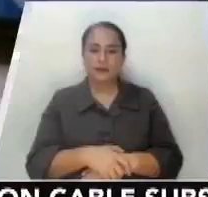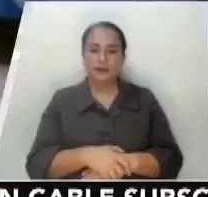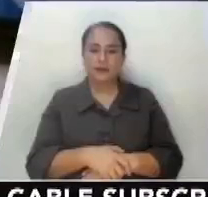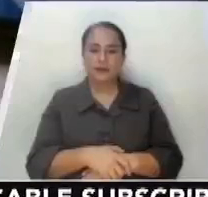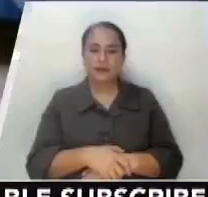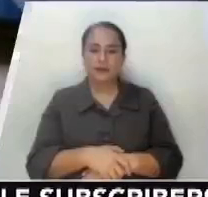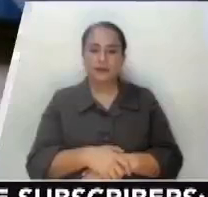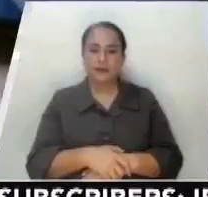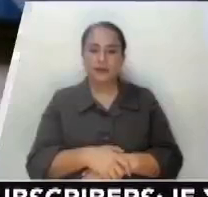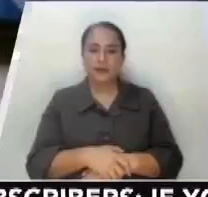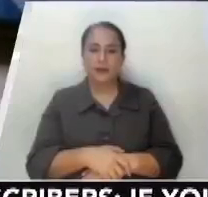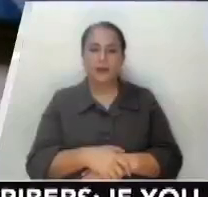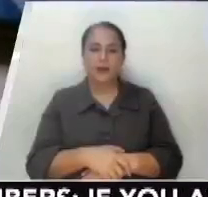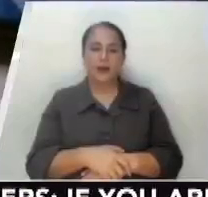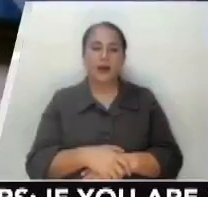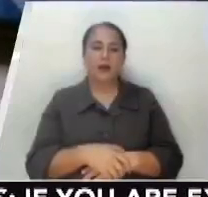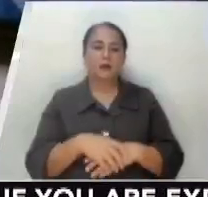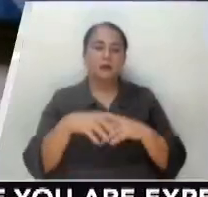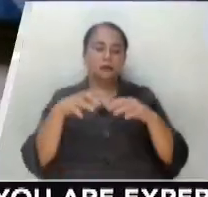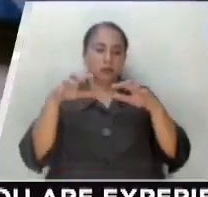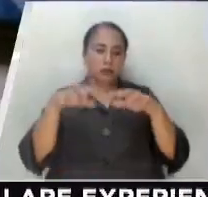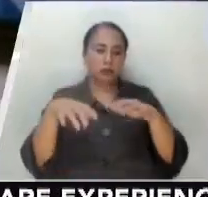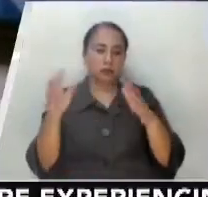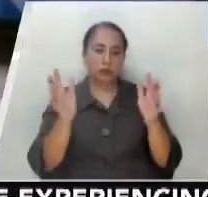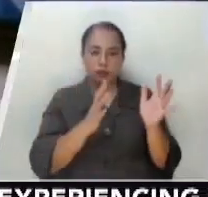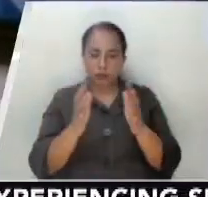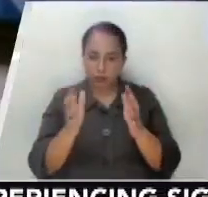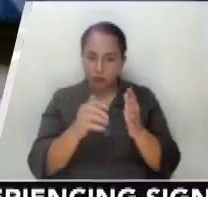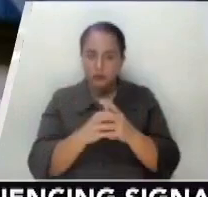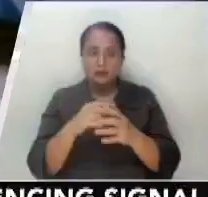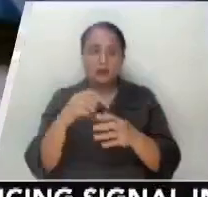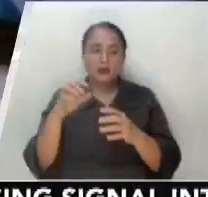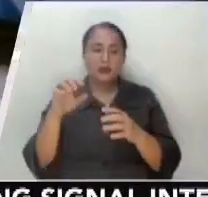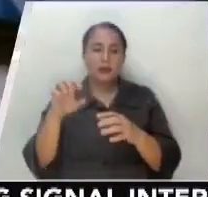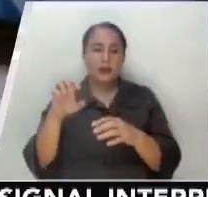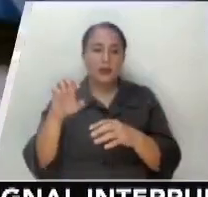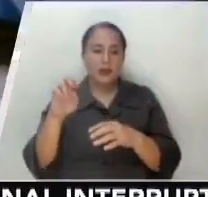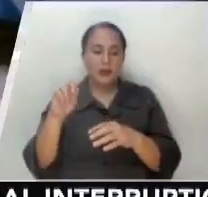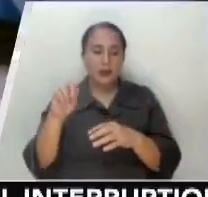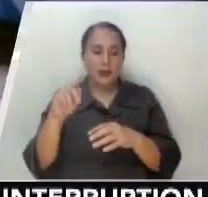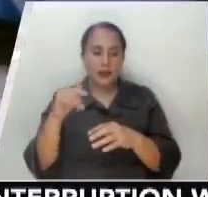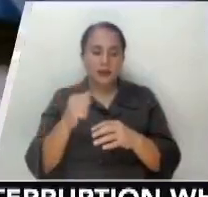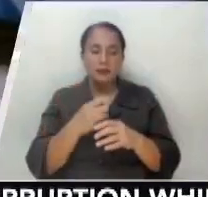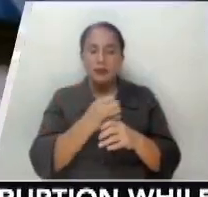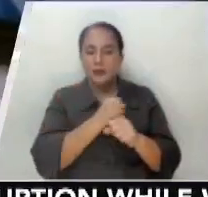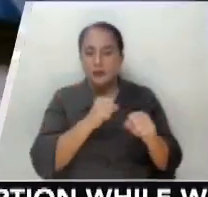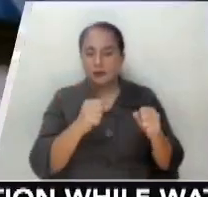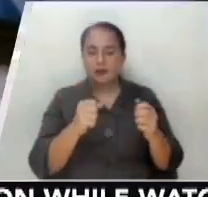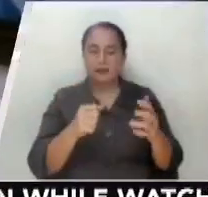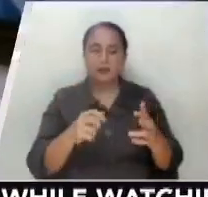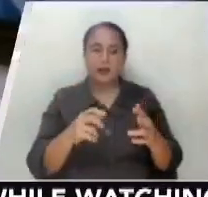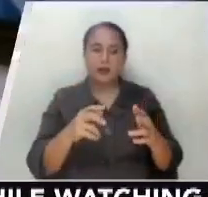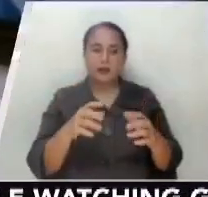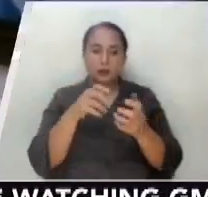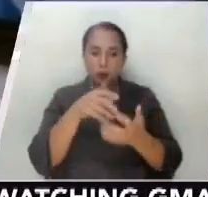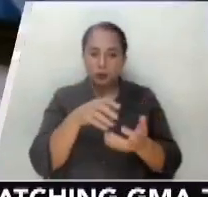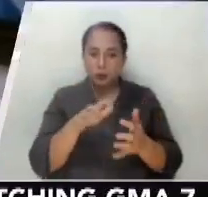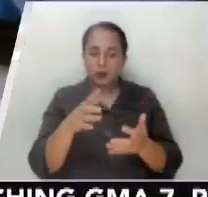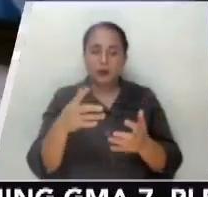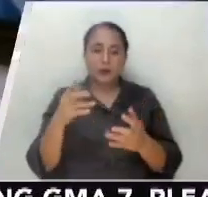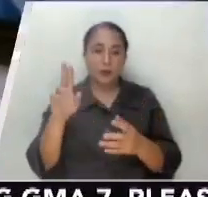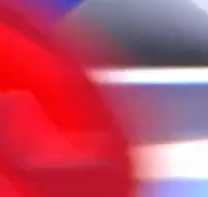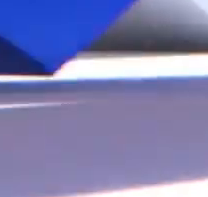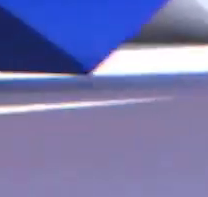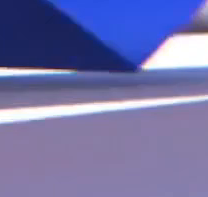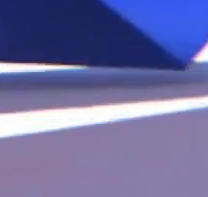Ang pananalasa ng bagyo sa England at makapigilin ang pagsagip sa isang aso sa Amerika. Yan at iba pang balita abroad sa pagtutok ni